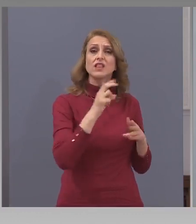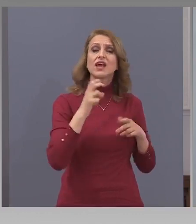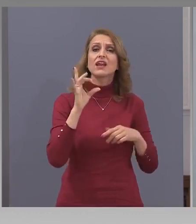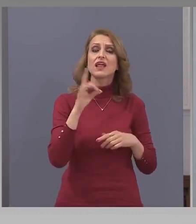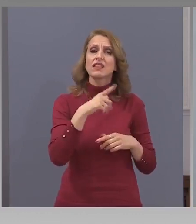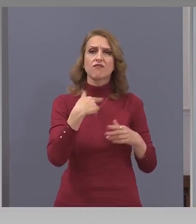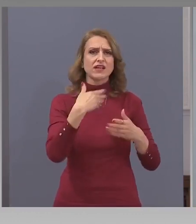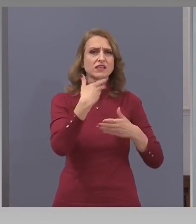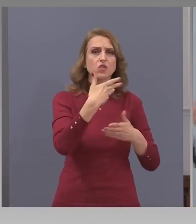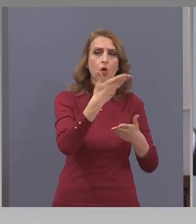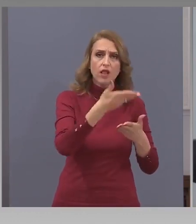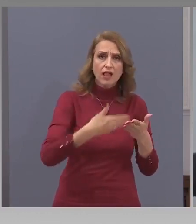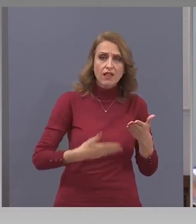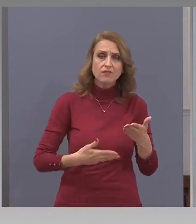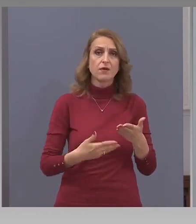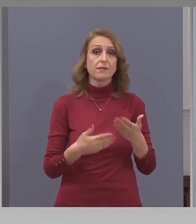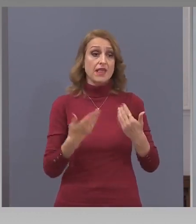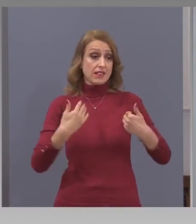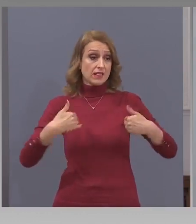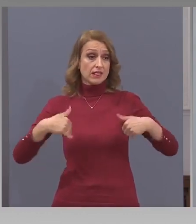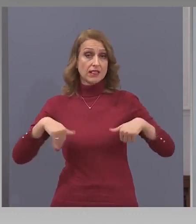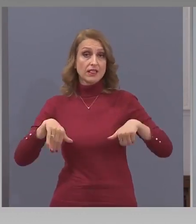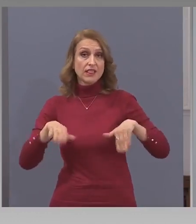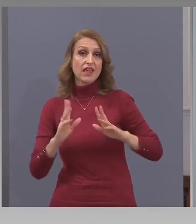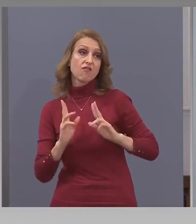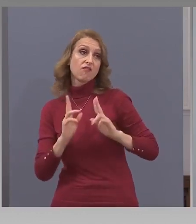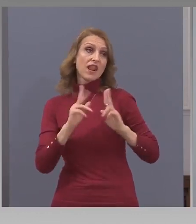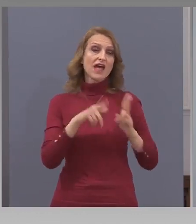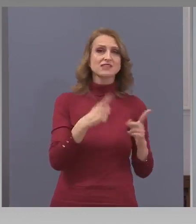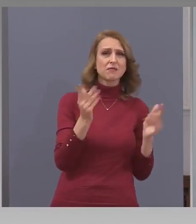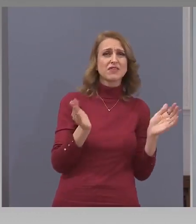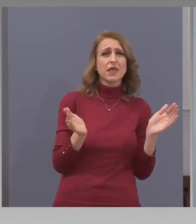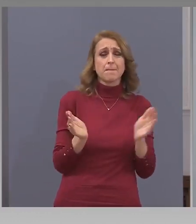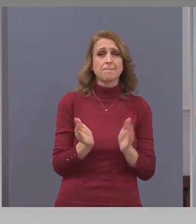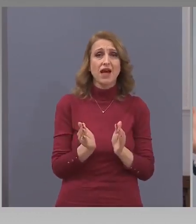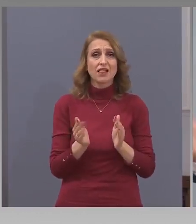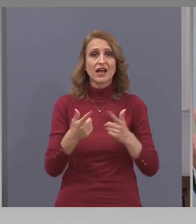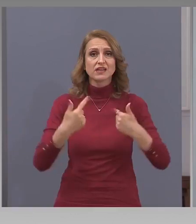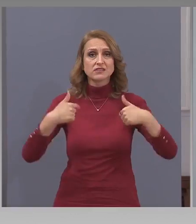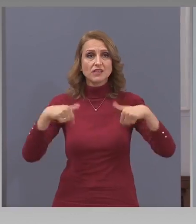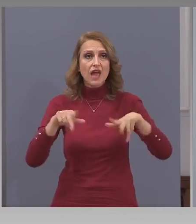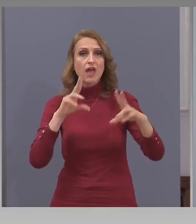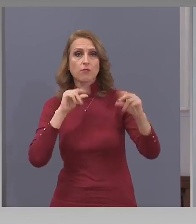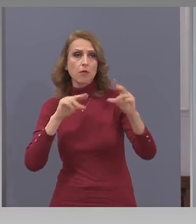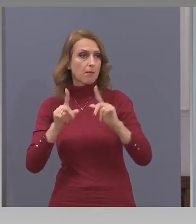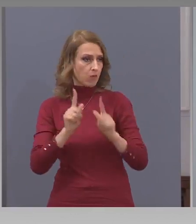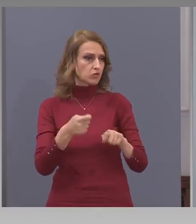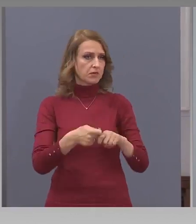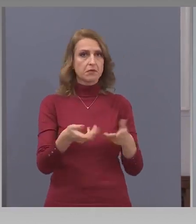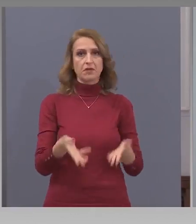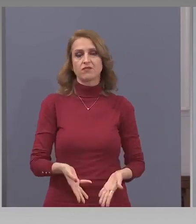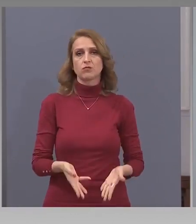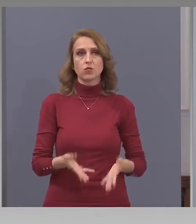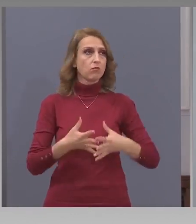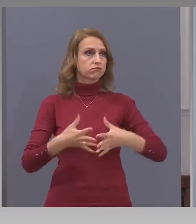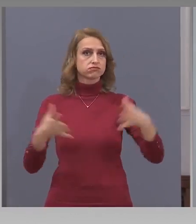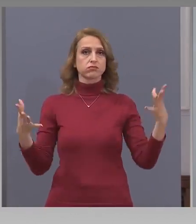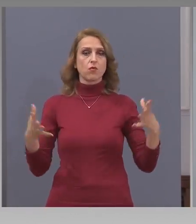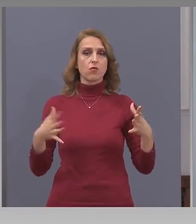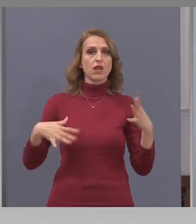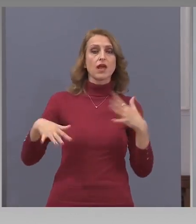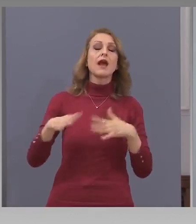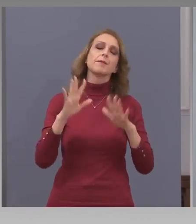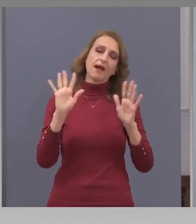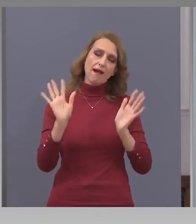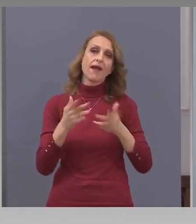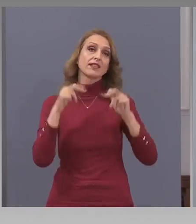като поиска да отидем и с щаба, се завряхме в една стая. Само и само може да го направим тук. Но и